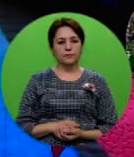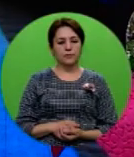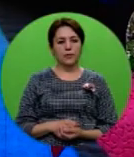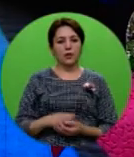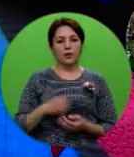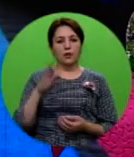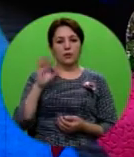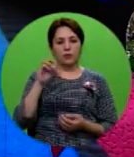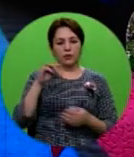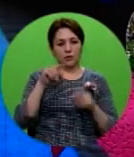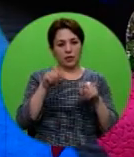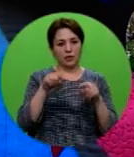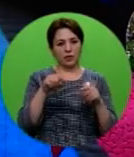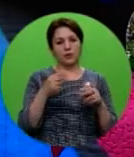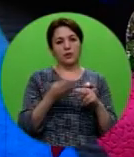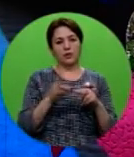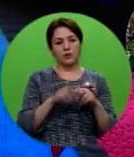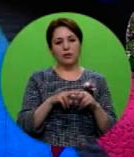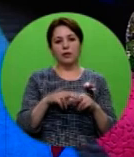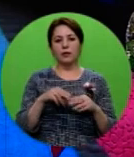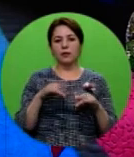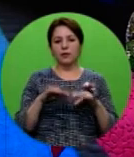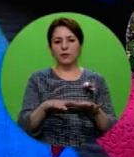Вот так это делается, ребята. Далее